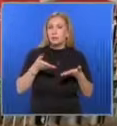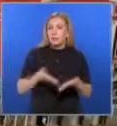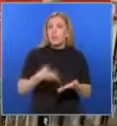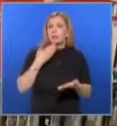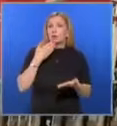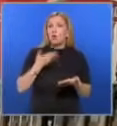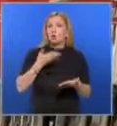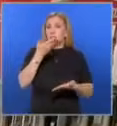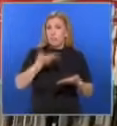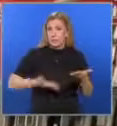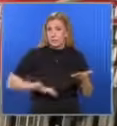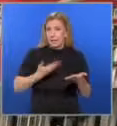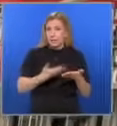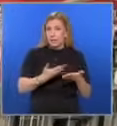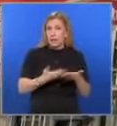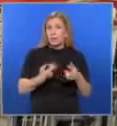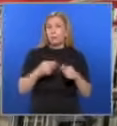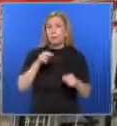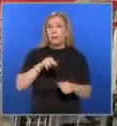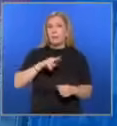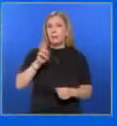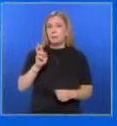на предложената от ППДБ декларация?